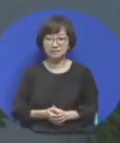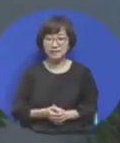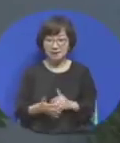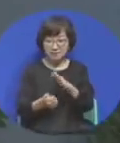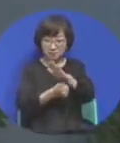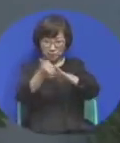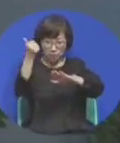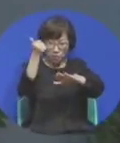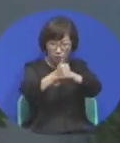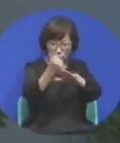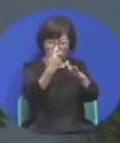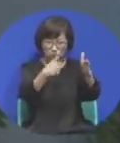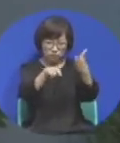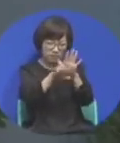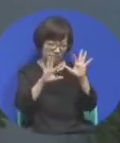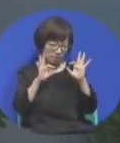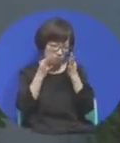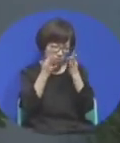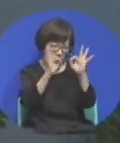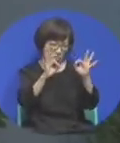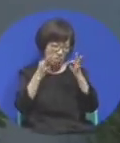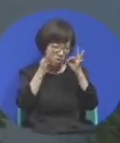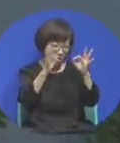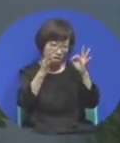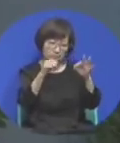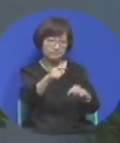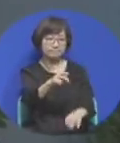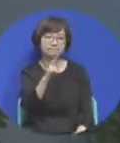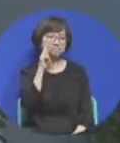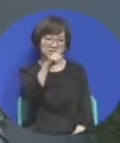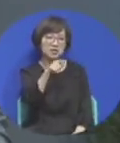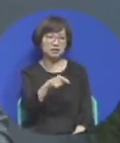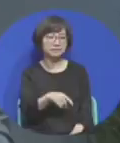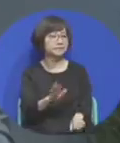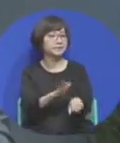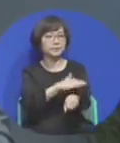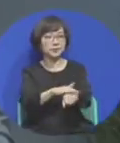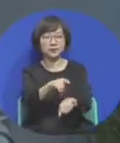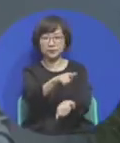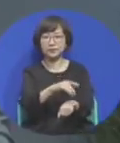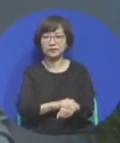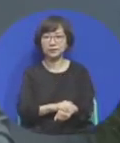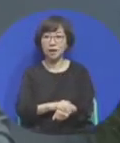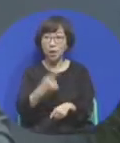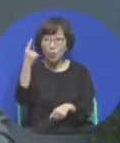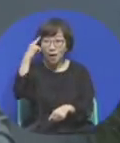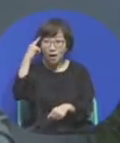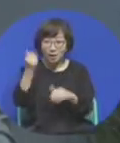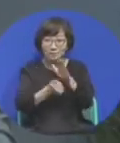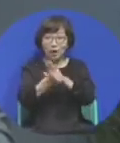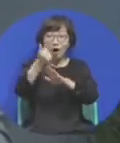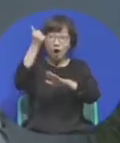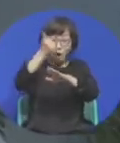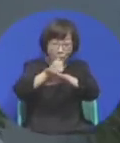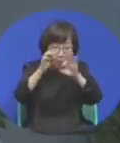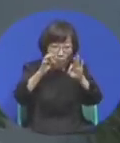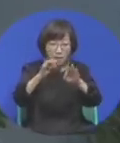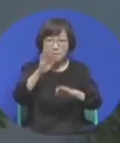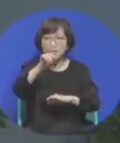성공한다고 몸부림친 게 틀린 거예요. We strive for success, but even that is wrong. 바벨탑이었어요. It's a Tower of